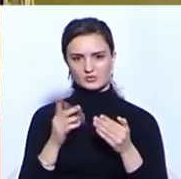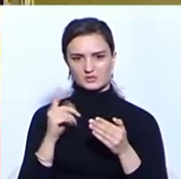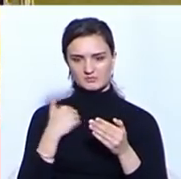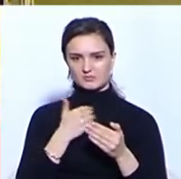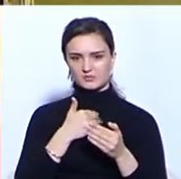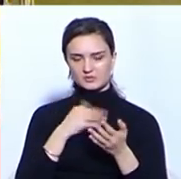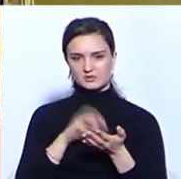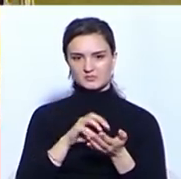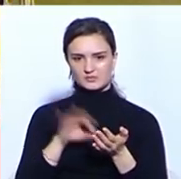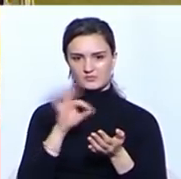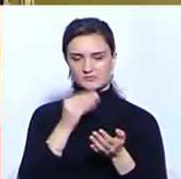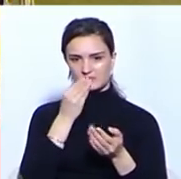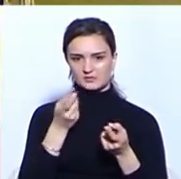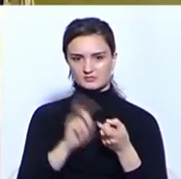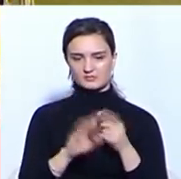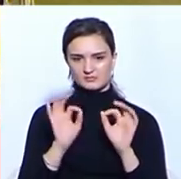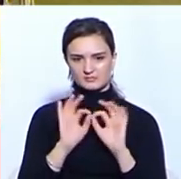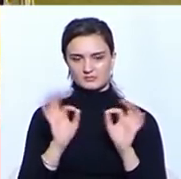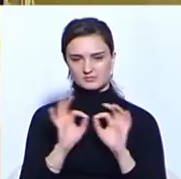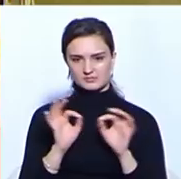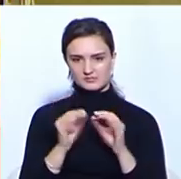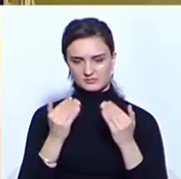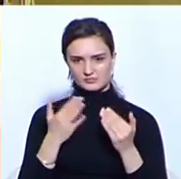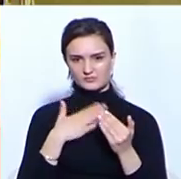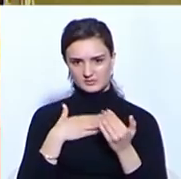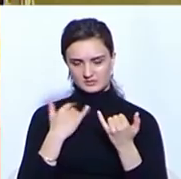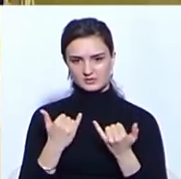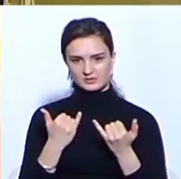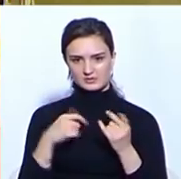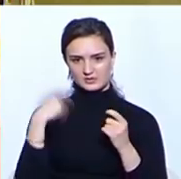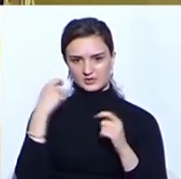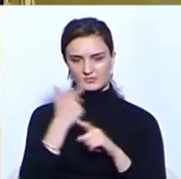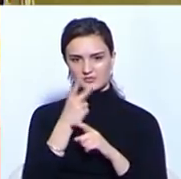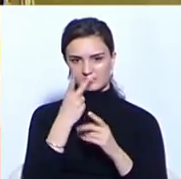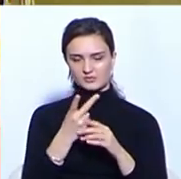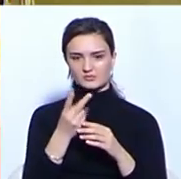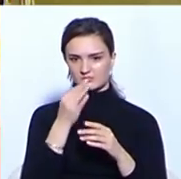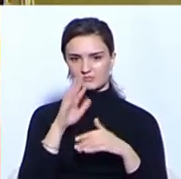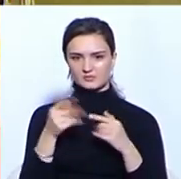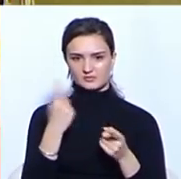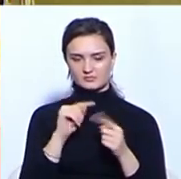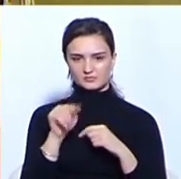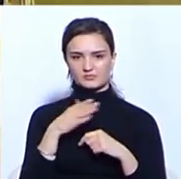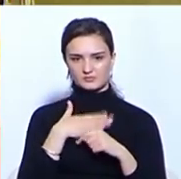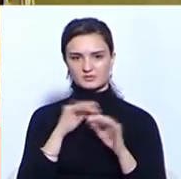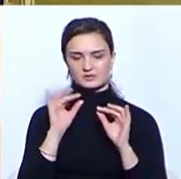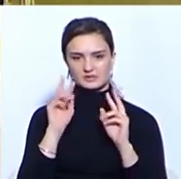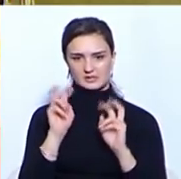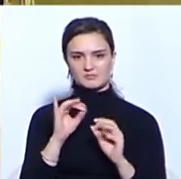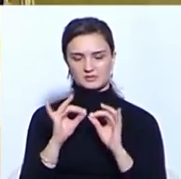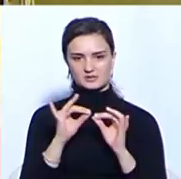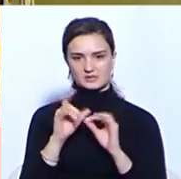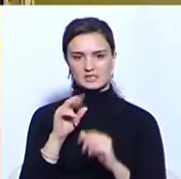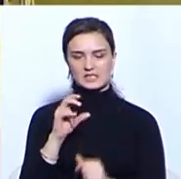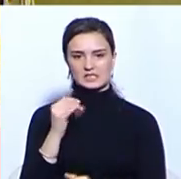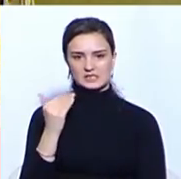მე მინდოდა სამარხოკვებასთან დაკავშირებით. ბატონ აპოლონ, ჩვენ ახლა სიუჟეტი ვნახოთ ერთად და მე დაუბრუნდა ჩვენი საუბრის თემას.